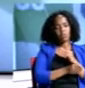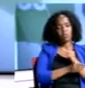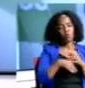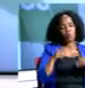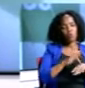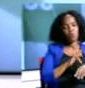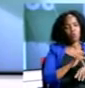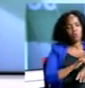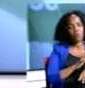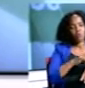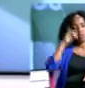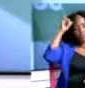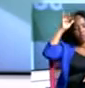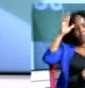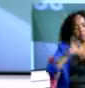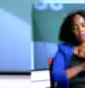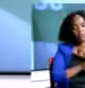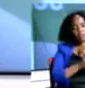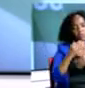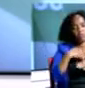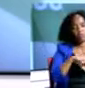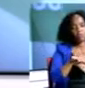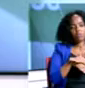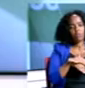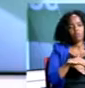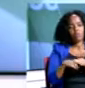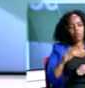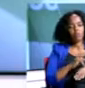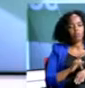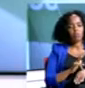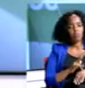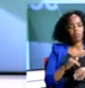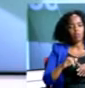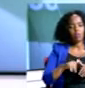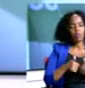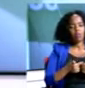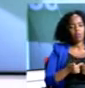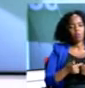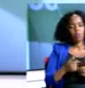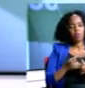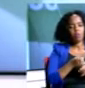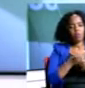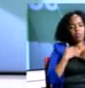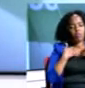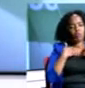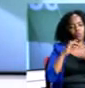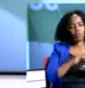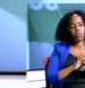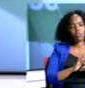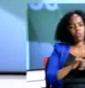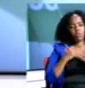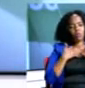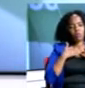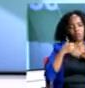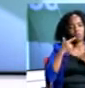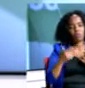tutuk biyot dibe kana qaba mankesa nam dufani jechuko kanaf dim kana wal qabate jiru centering kunjiraachu